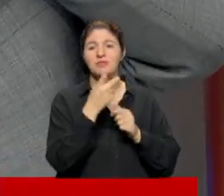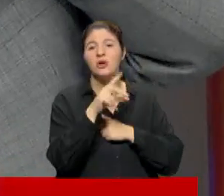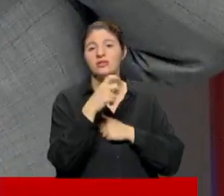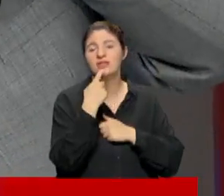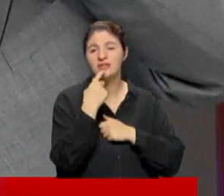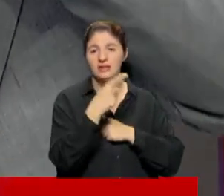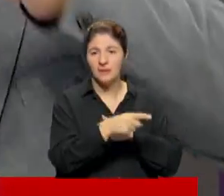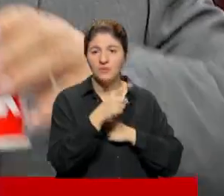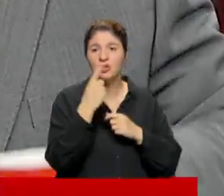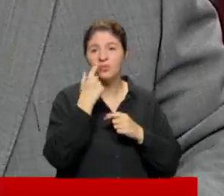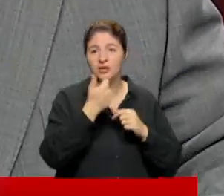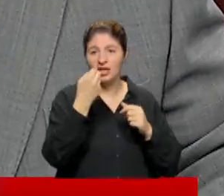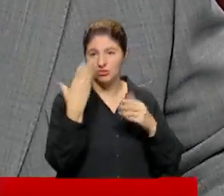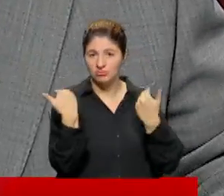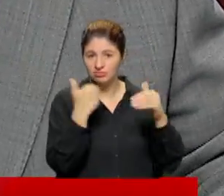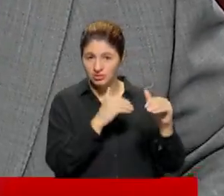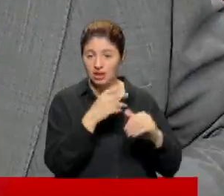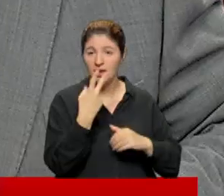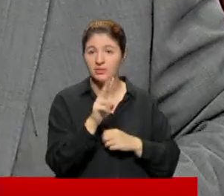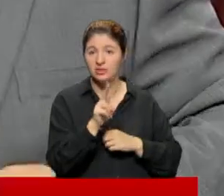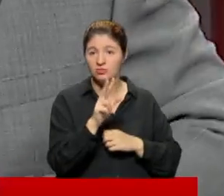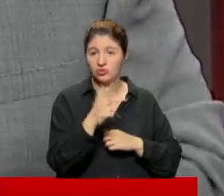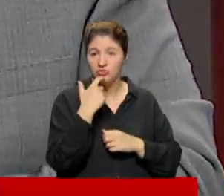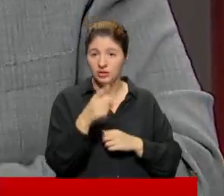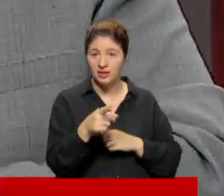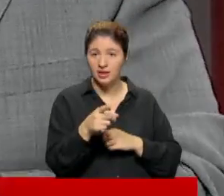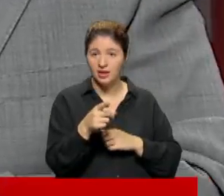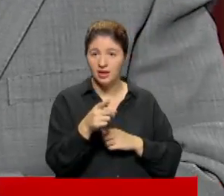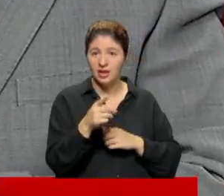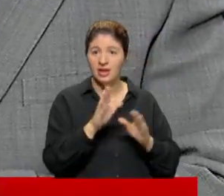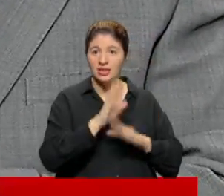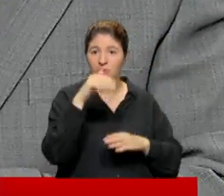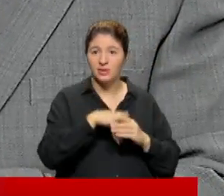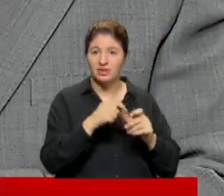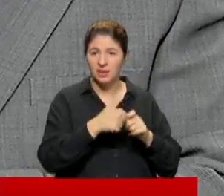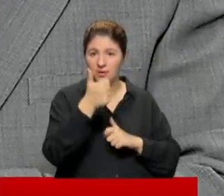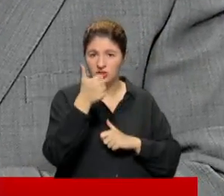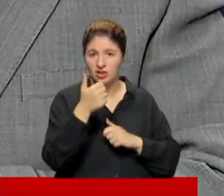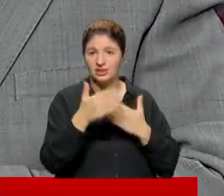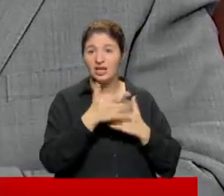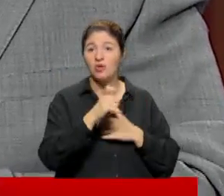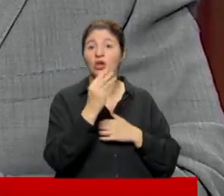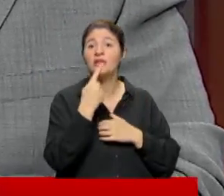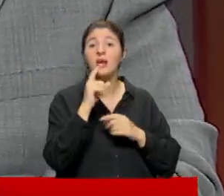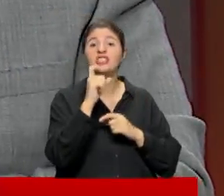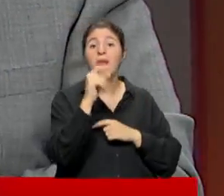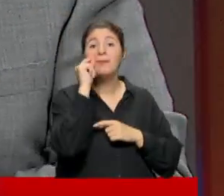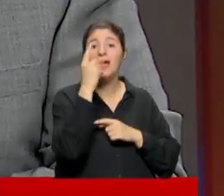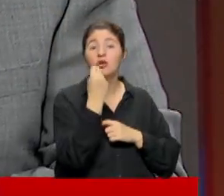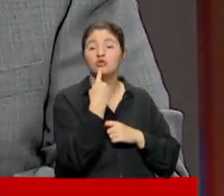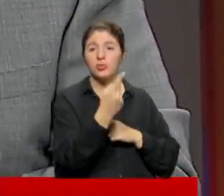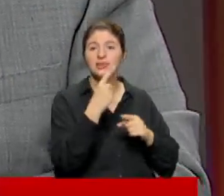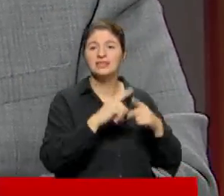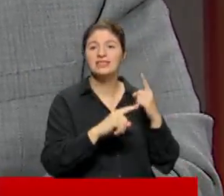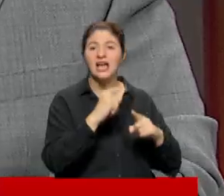Cumhurbaşkanı Erdoğan'ı destekledim 2023'te Demokrat Parti Genel Başkan Yardımcısı olarak sormuyorum Cemal enginyurt olarak soruyorum